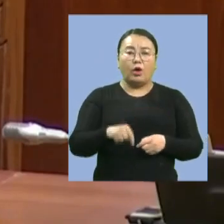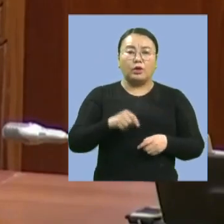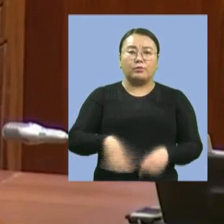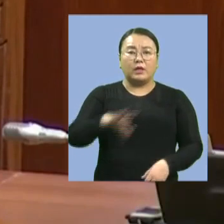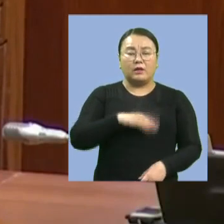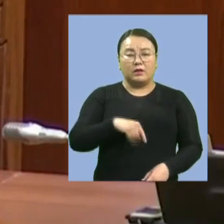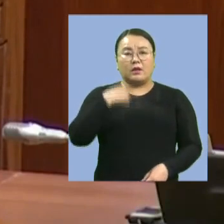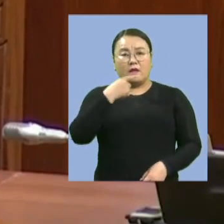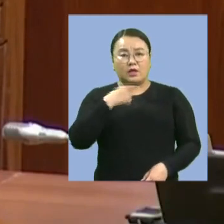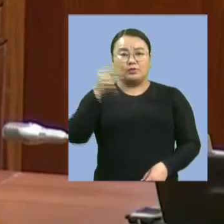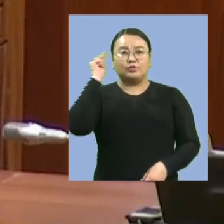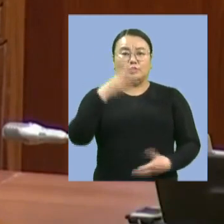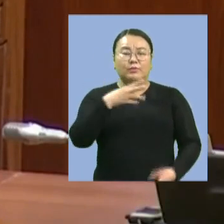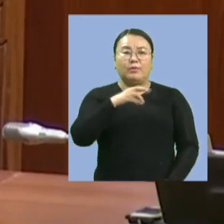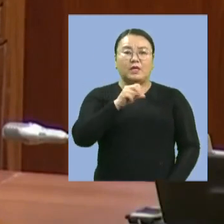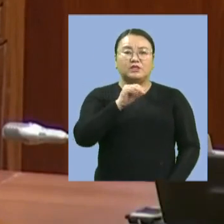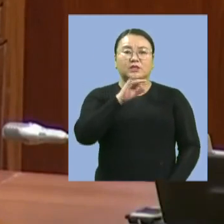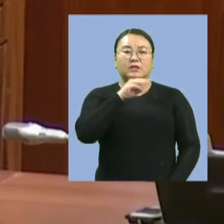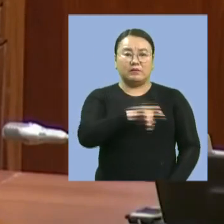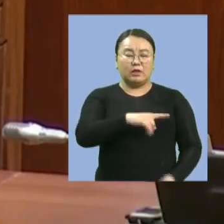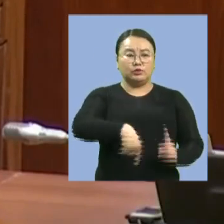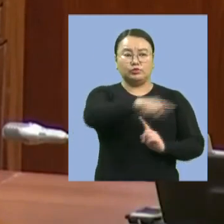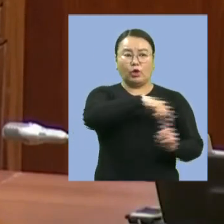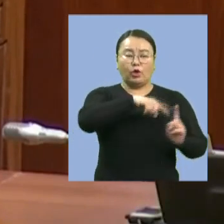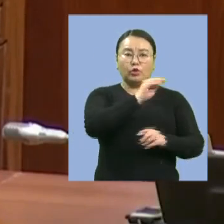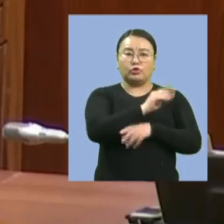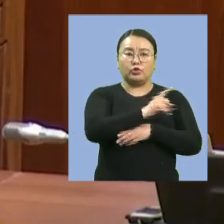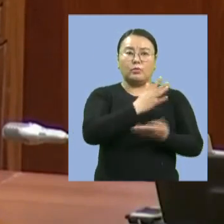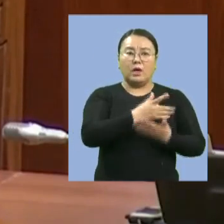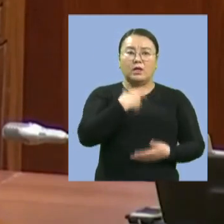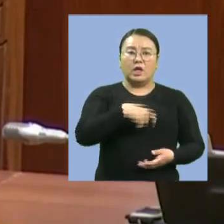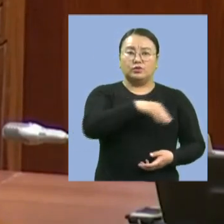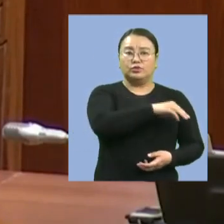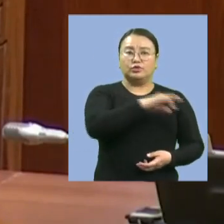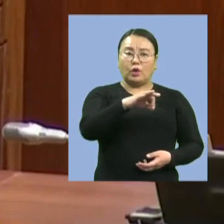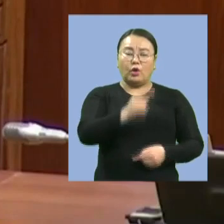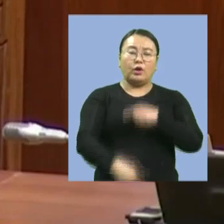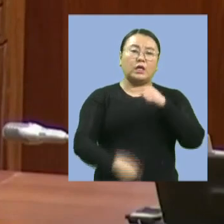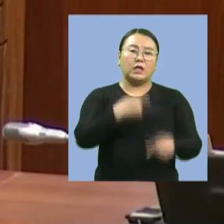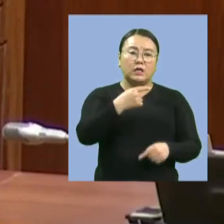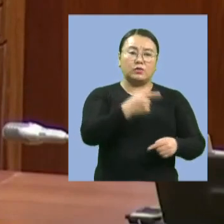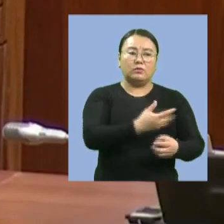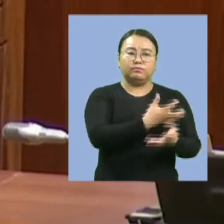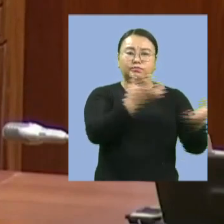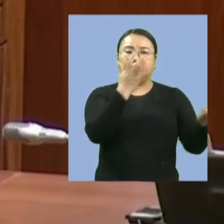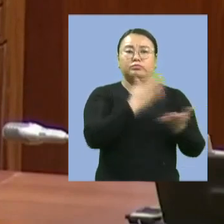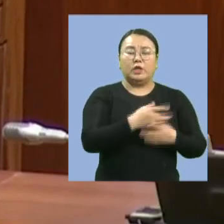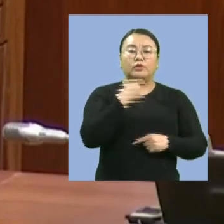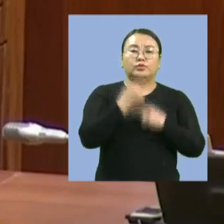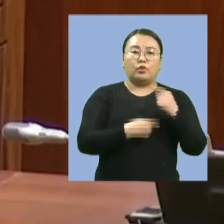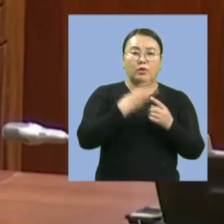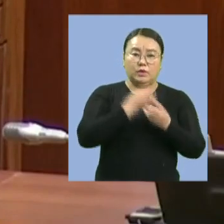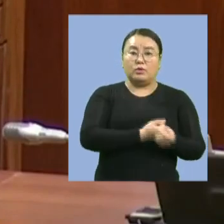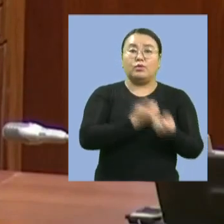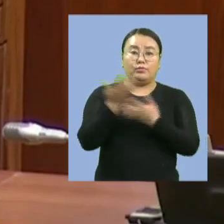одоогийн бидний ярьж суснаар мажоритар тогтолцоогоор тойргоо төлөөлж сонгогдж байгаа гишүүдийн тоо илүү байх ёстой шүү